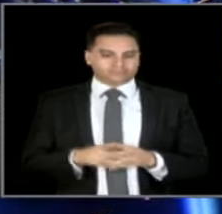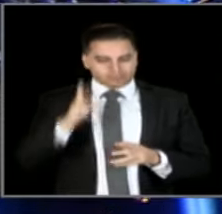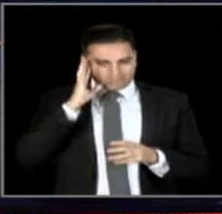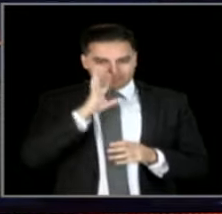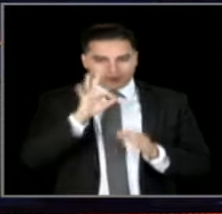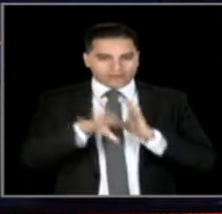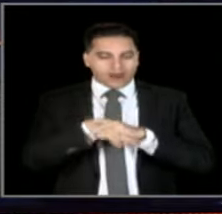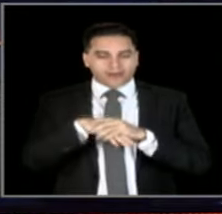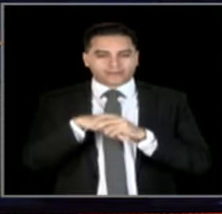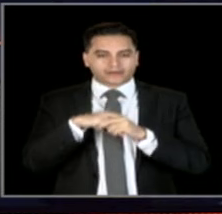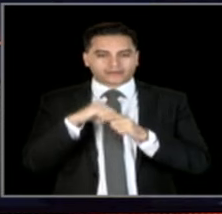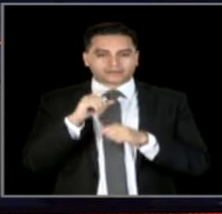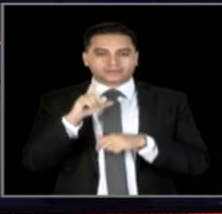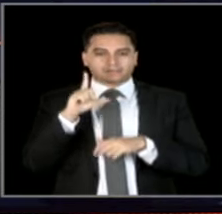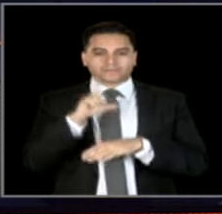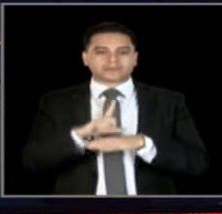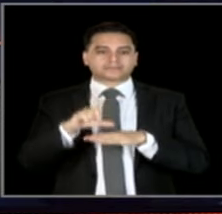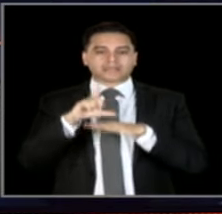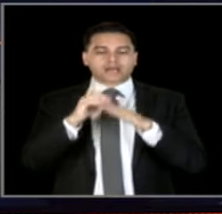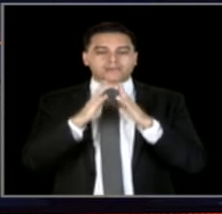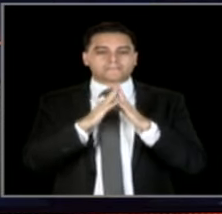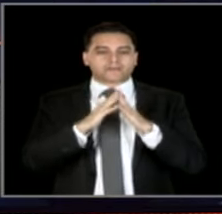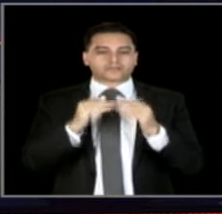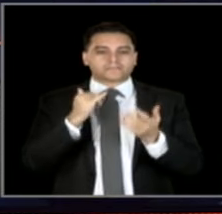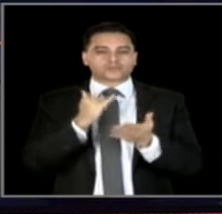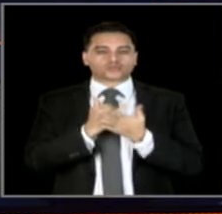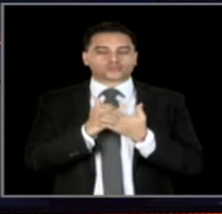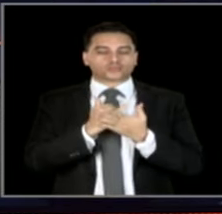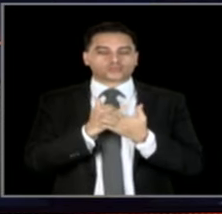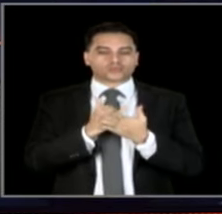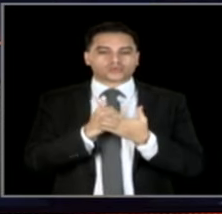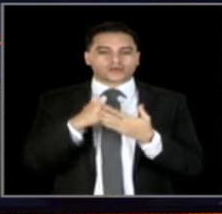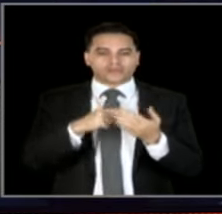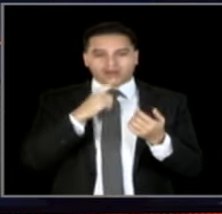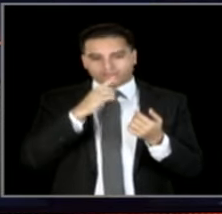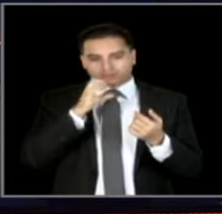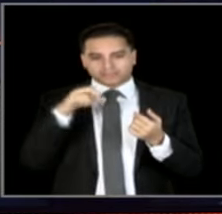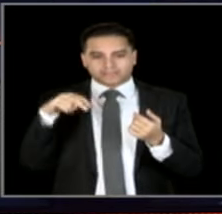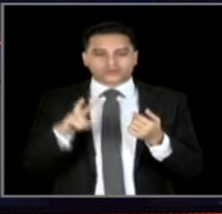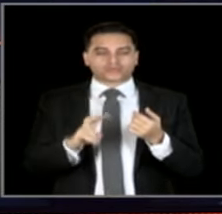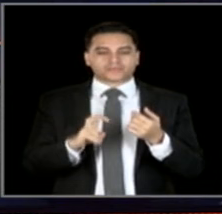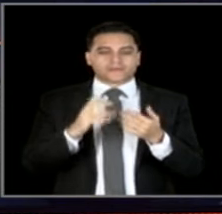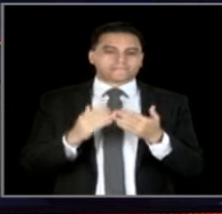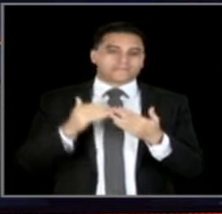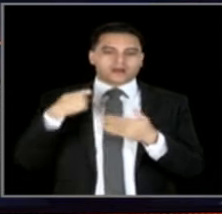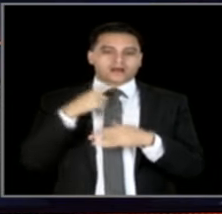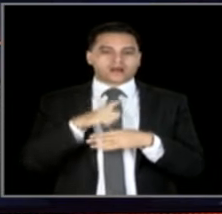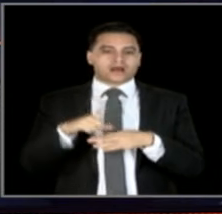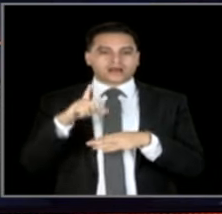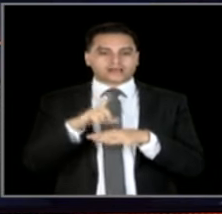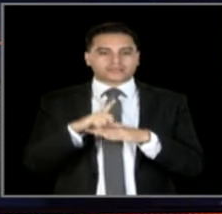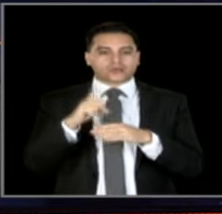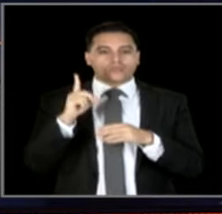مؤسس الاتحاد المصري في الرياضة دي سنة 1972، وتولى رئاسته